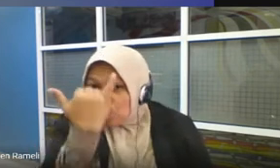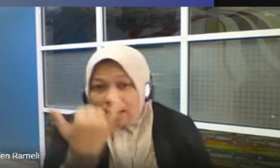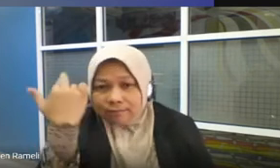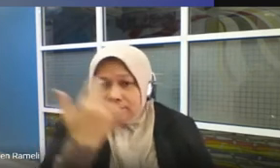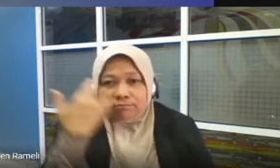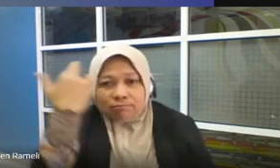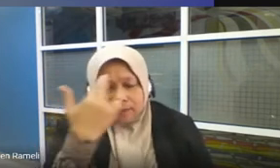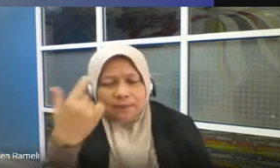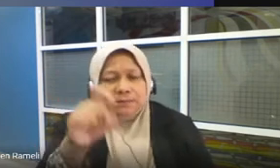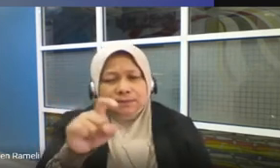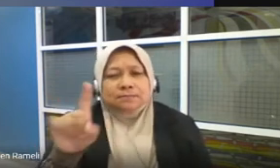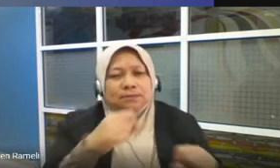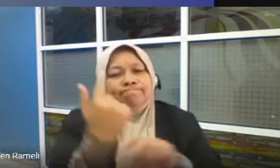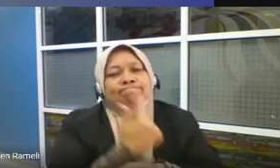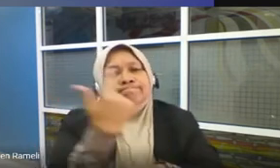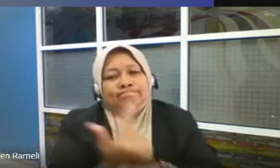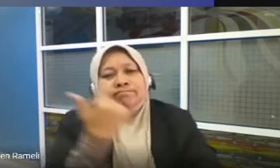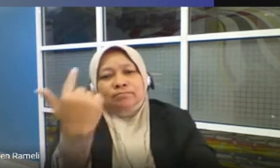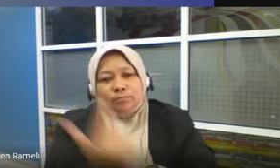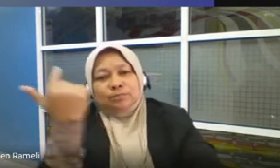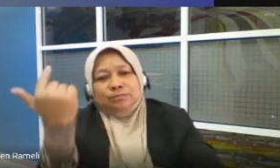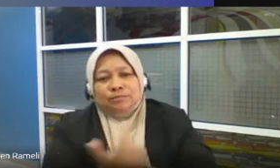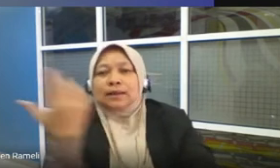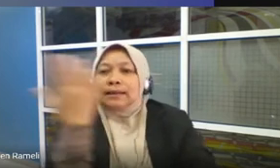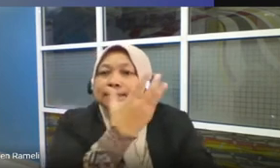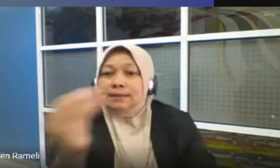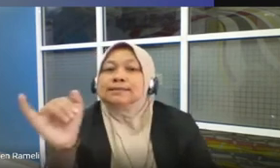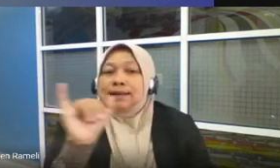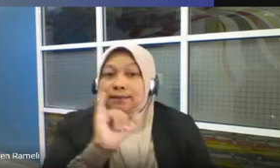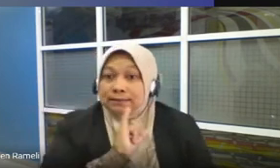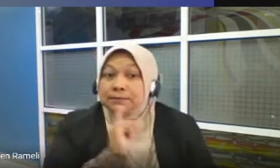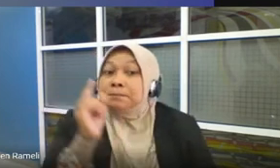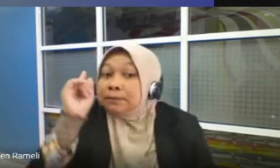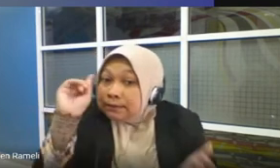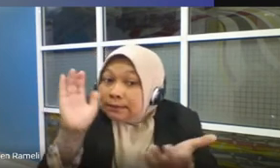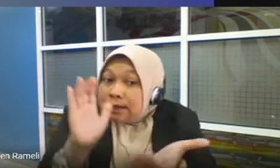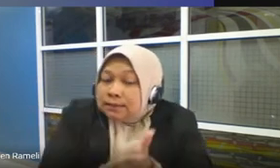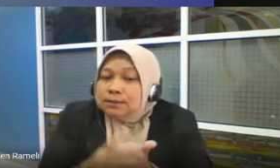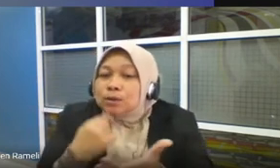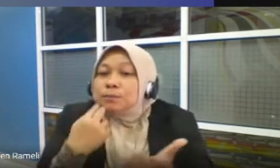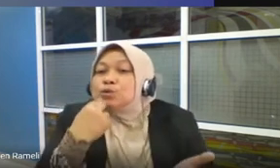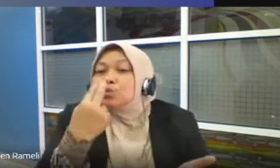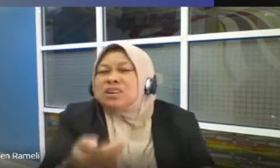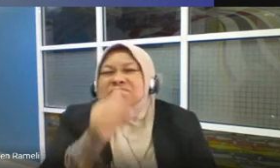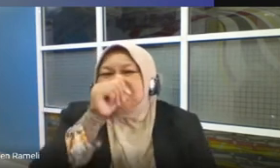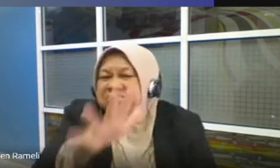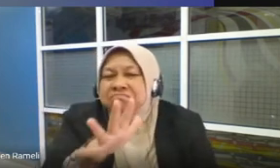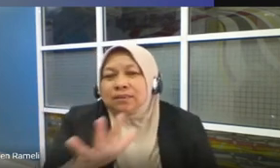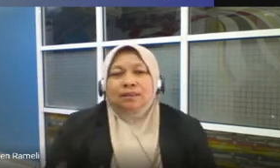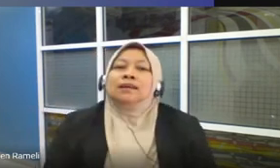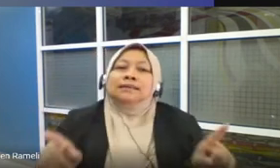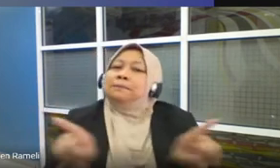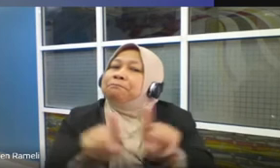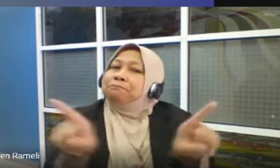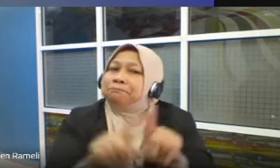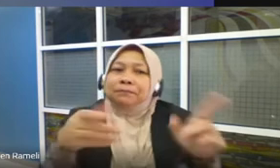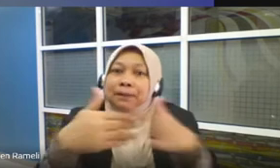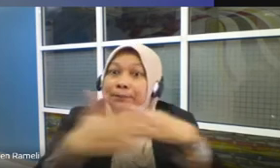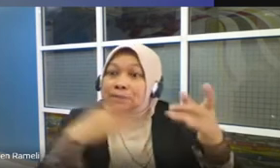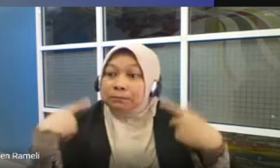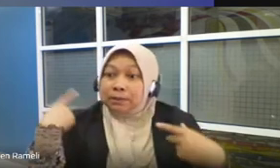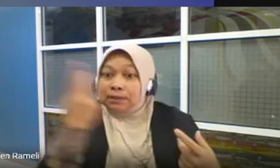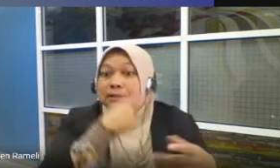tu semua boleh train. Kita semua boleh train dan saya percaya siapa yang ada suara tak sedap pun yang sebenarnya apabila kita